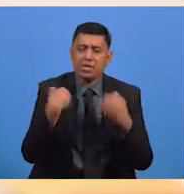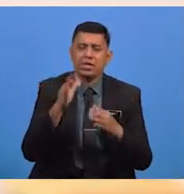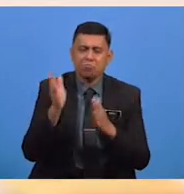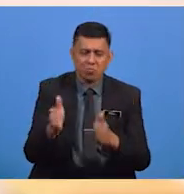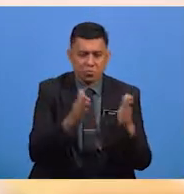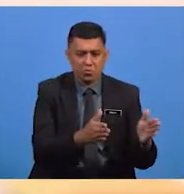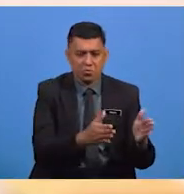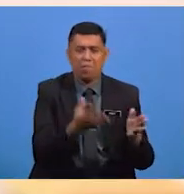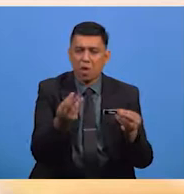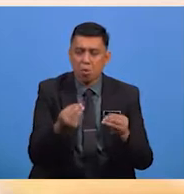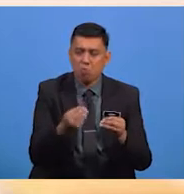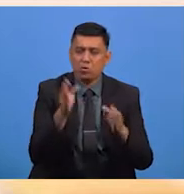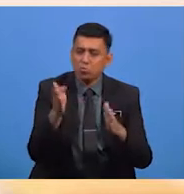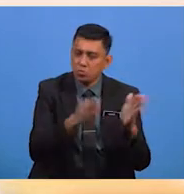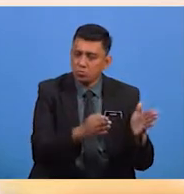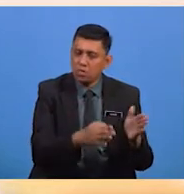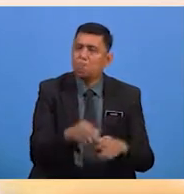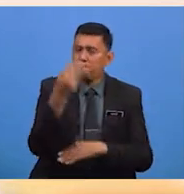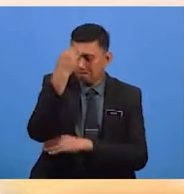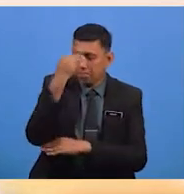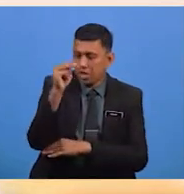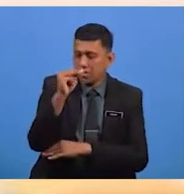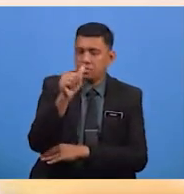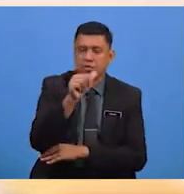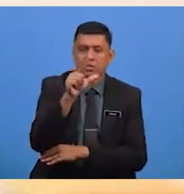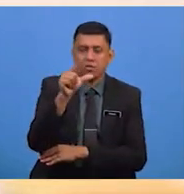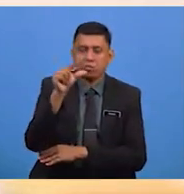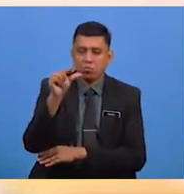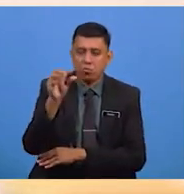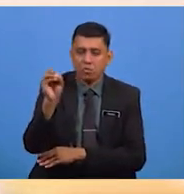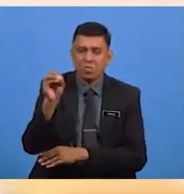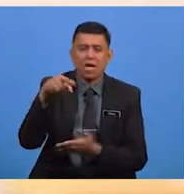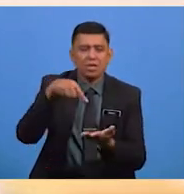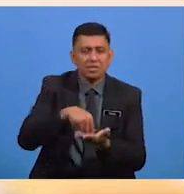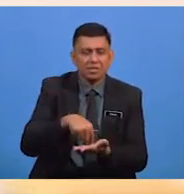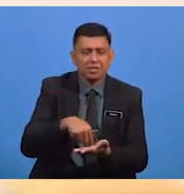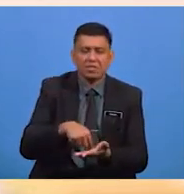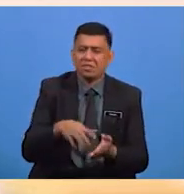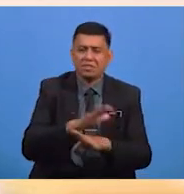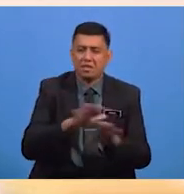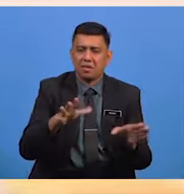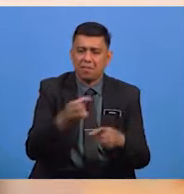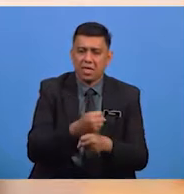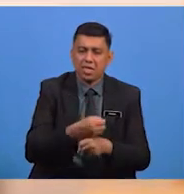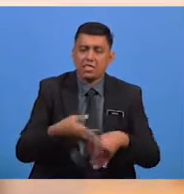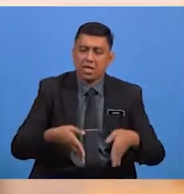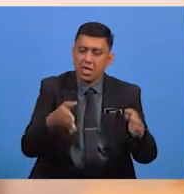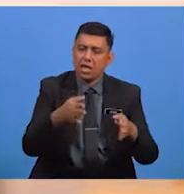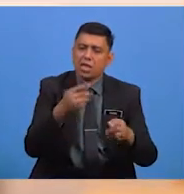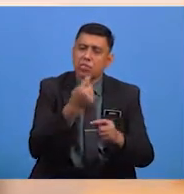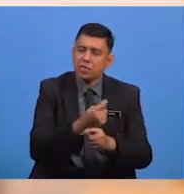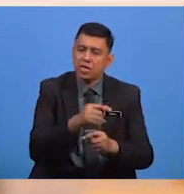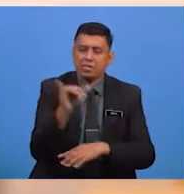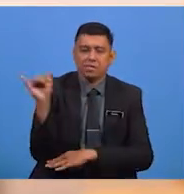senarai untuk disusun, maka algoritma bubble sort ini tidak dapat menjalankan tugasnya.